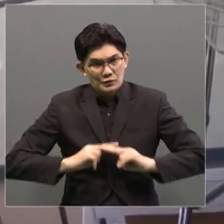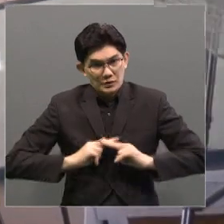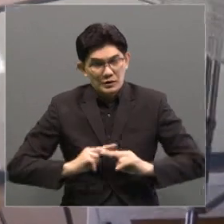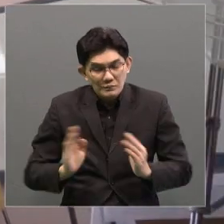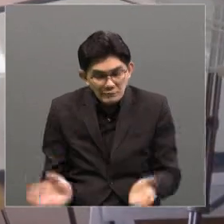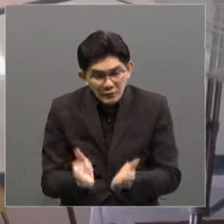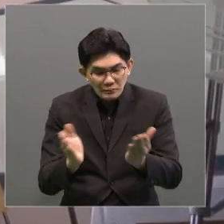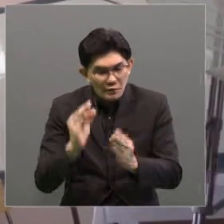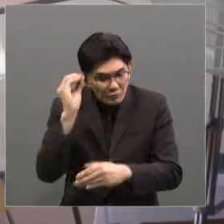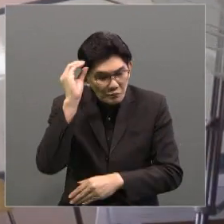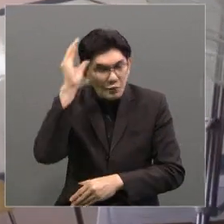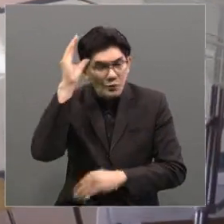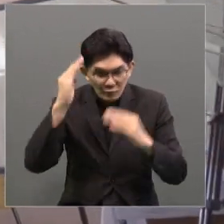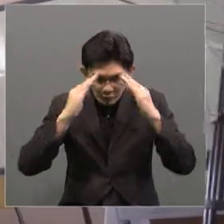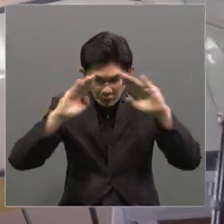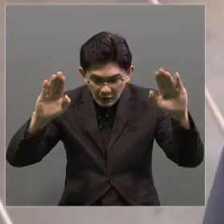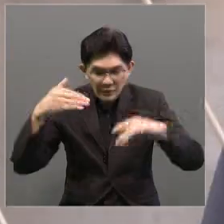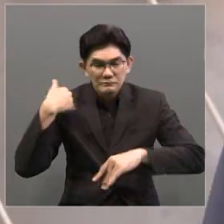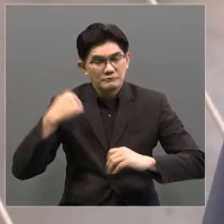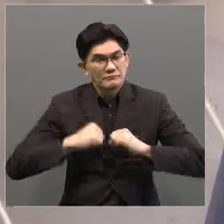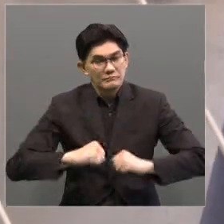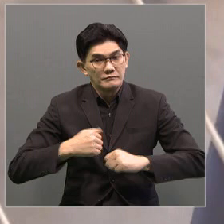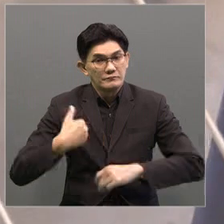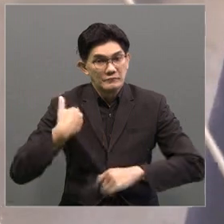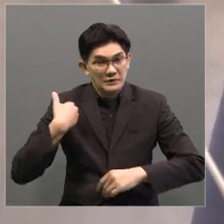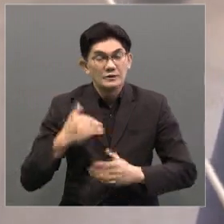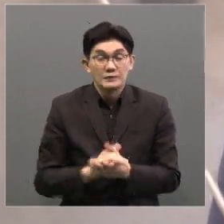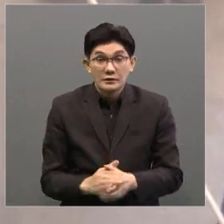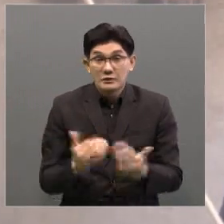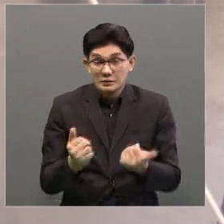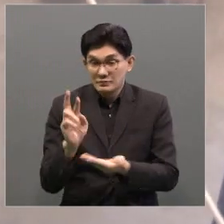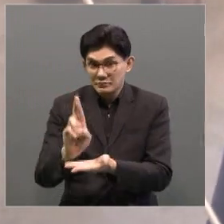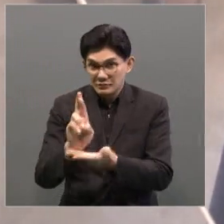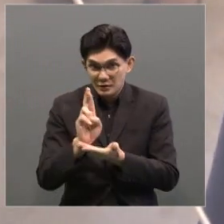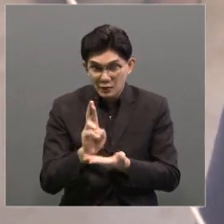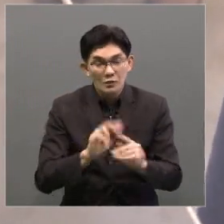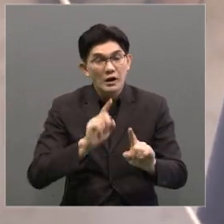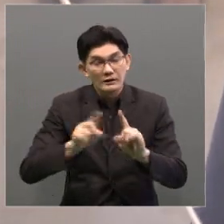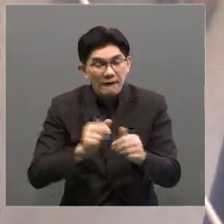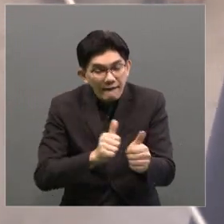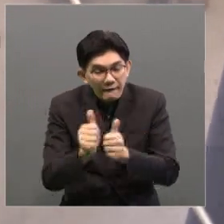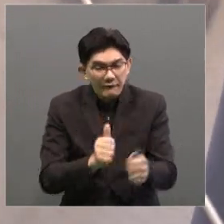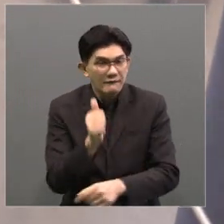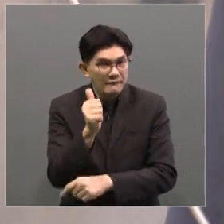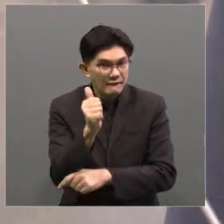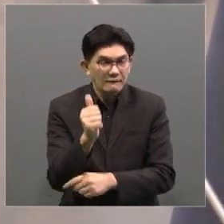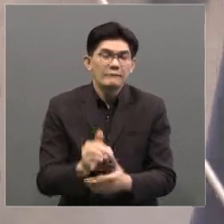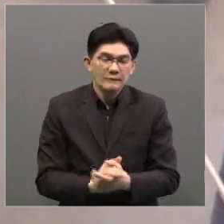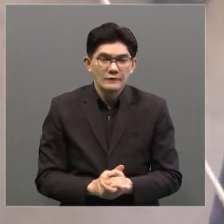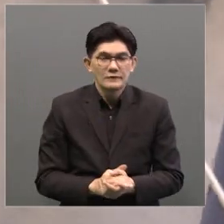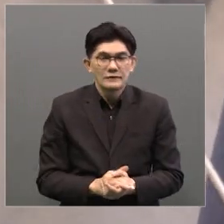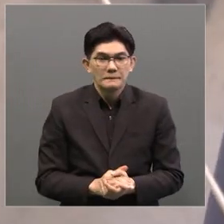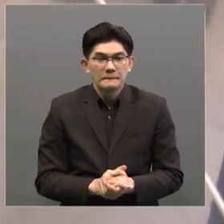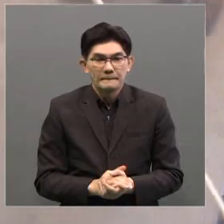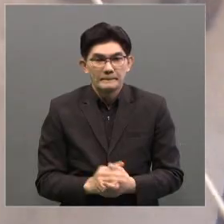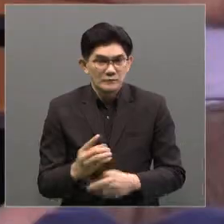ให้มีความรู้ประสบการณ์และความสามารถจนสามารถคว้ารางวัลในรายการระดับประเทศกลับมาได้ ดี